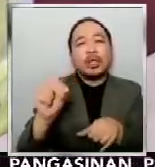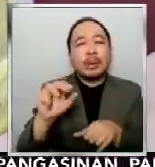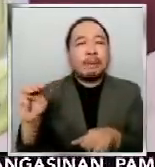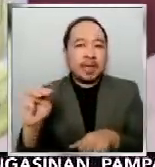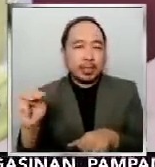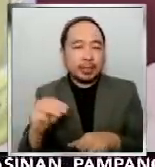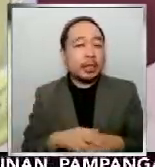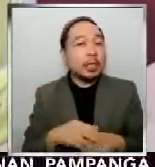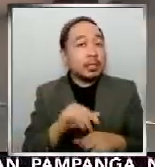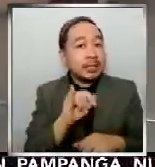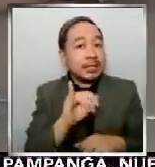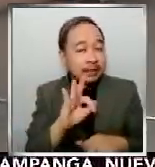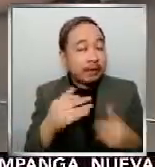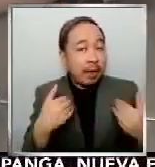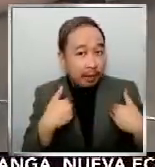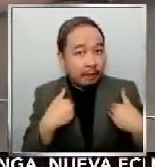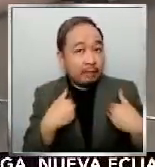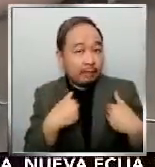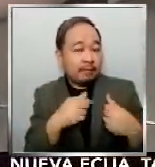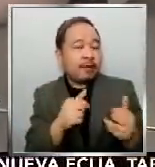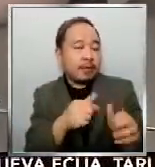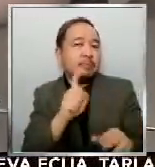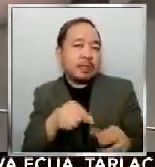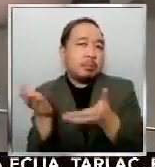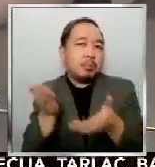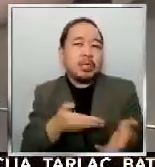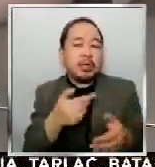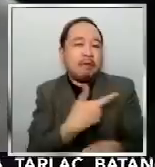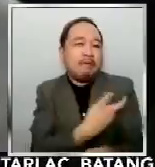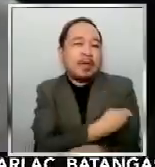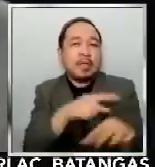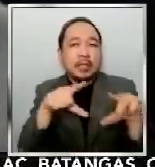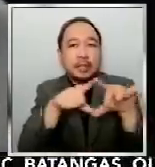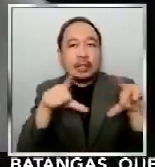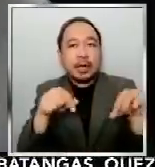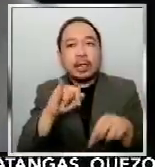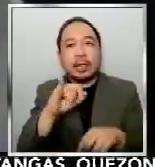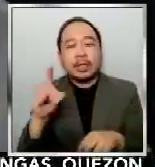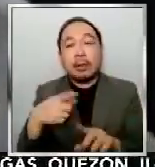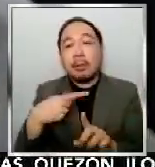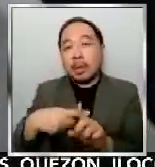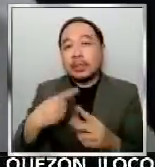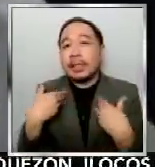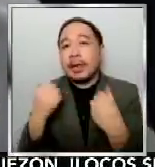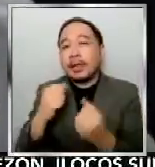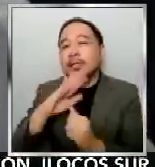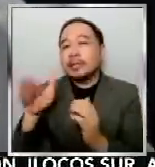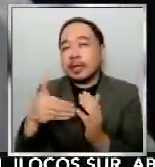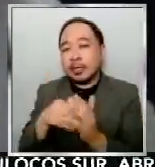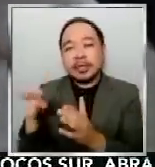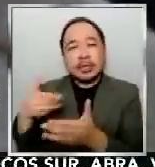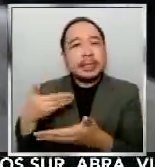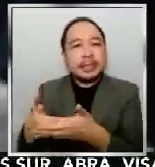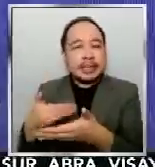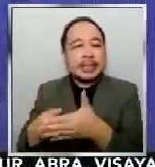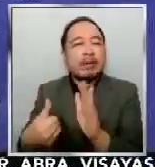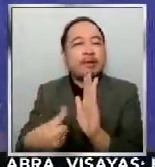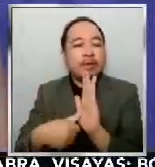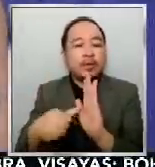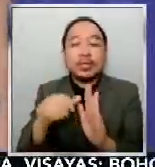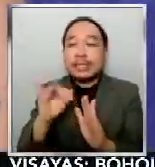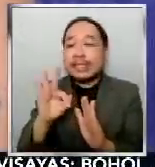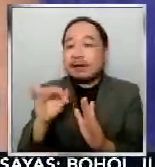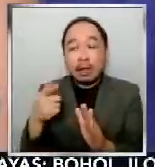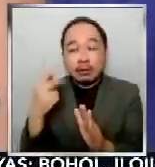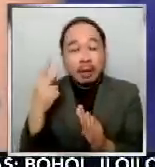meron na at ID. Bukod sa bakunahan, may health centers din ilalagay malapit sa mga presinto para dalhin doon ang mga botanteng may hilo,